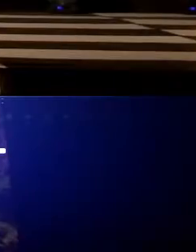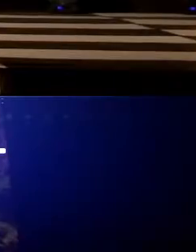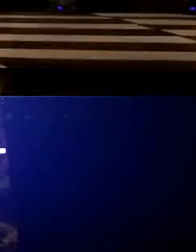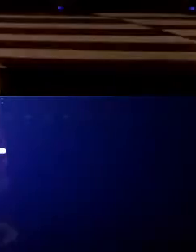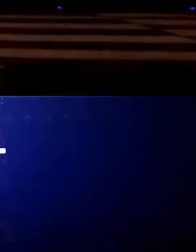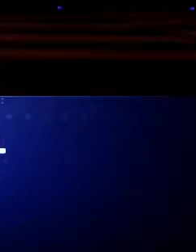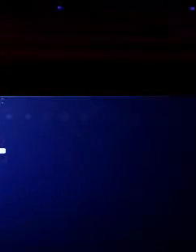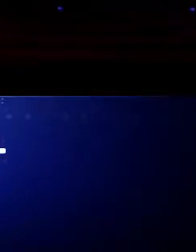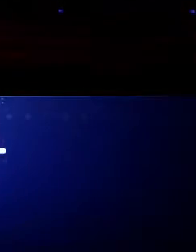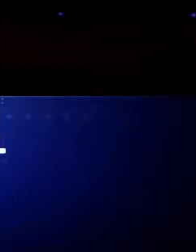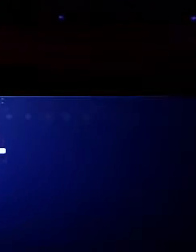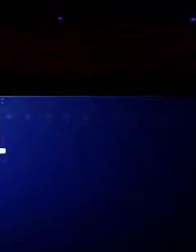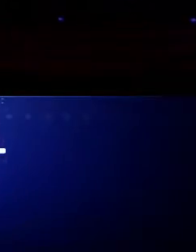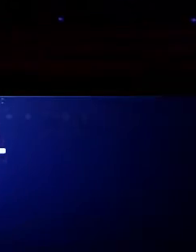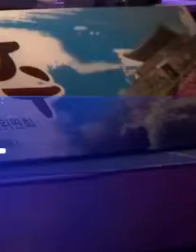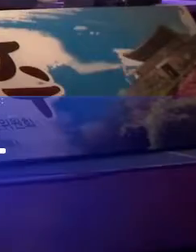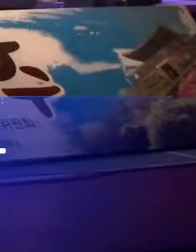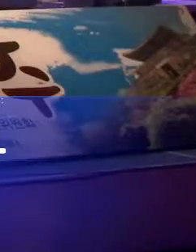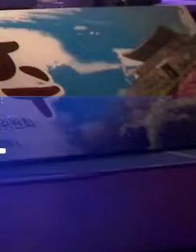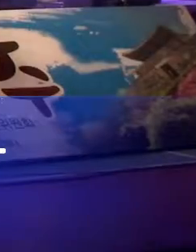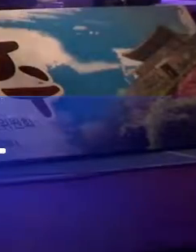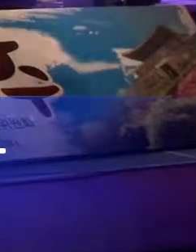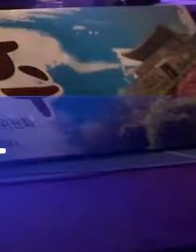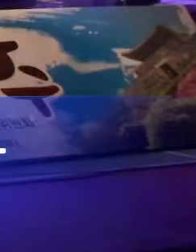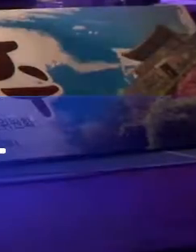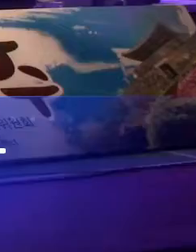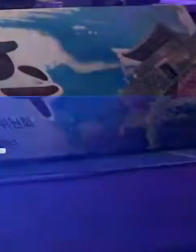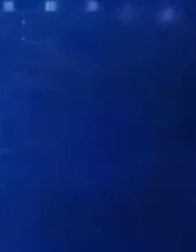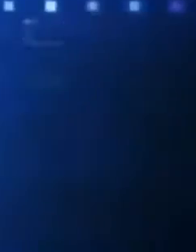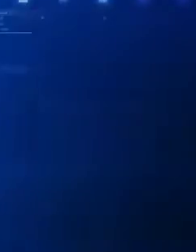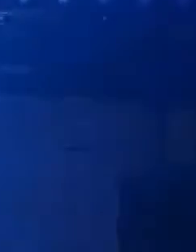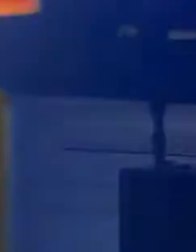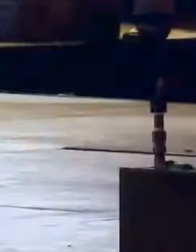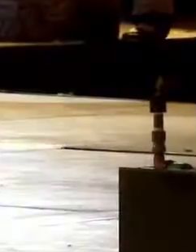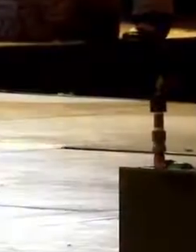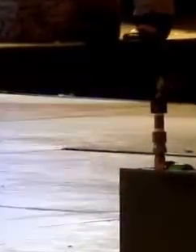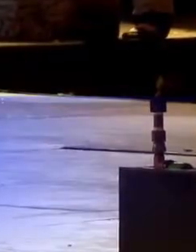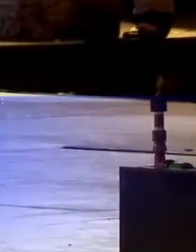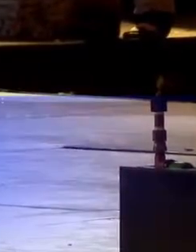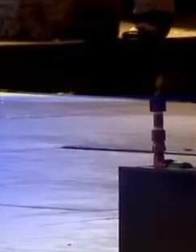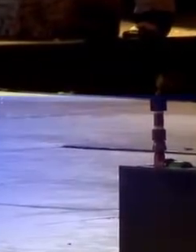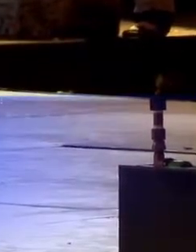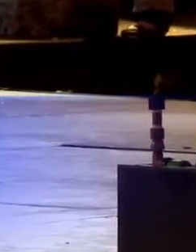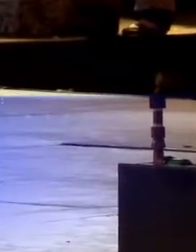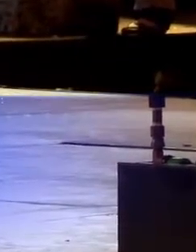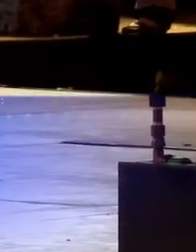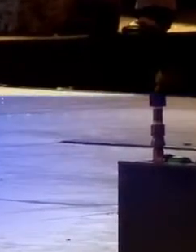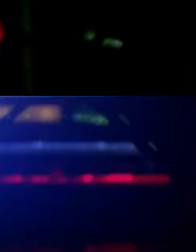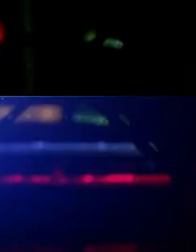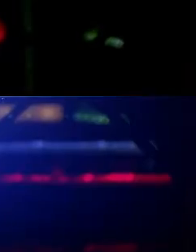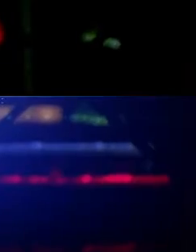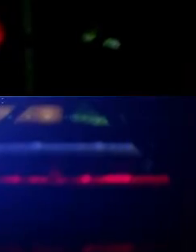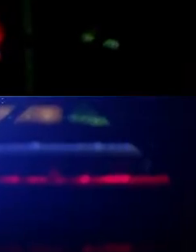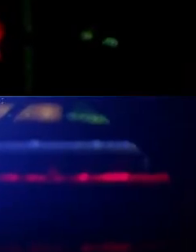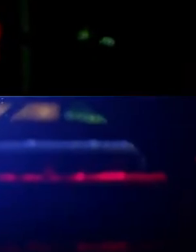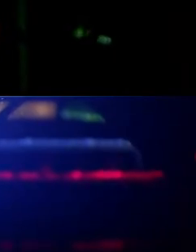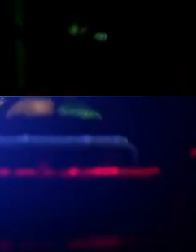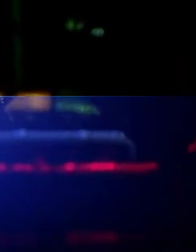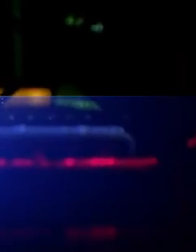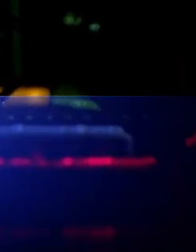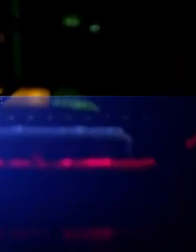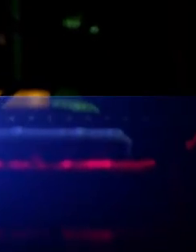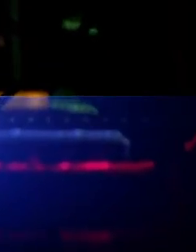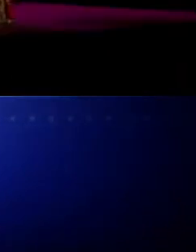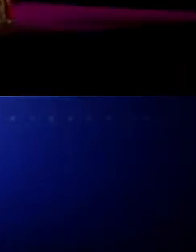제61회 백제문화제가 지난 9월 26일 화려하게 막이 올랐습니다. 공산성 배경실경 공연 등 백제문화제